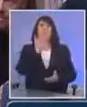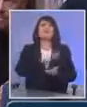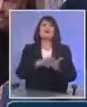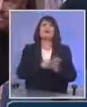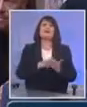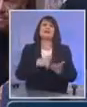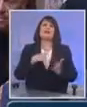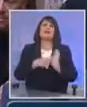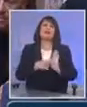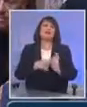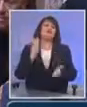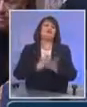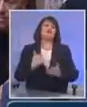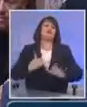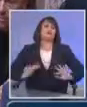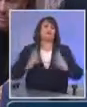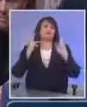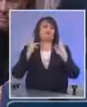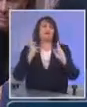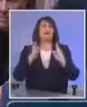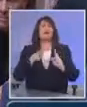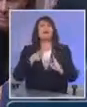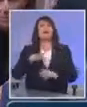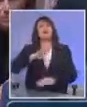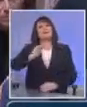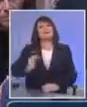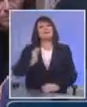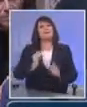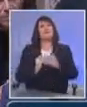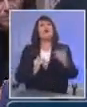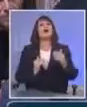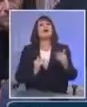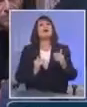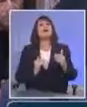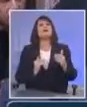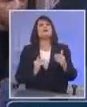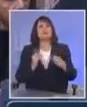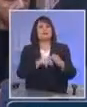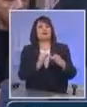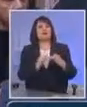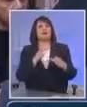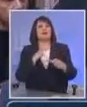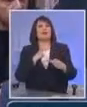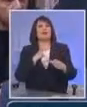θρησκευτικών. Θέλησε να κολακεύσει την αριστερή εκλογική της πελατεία,